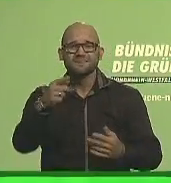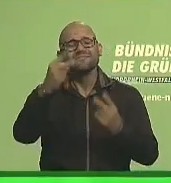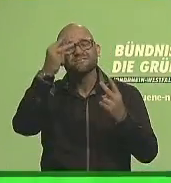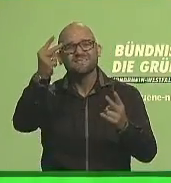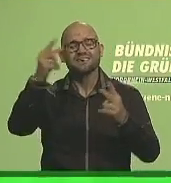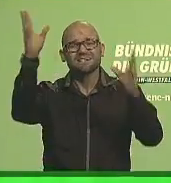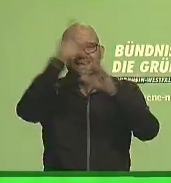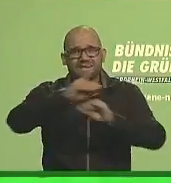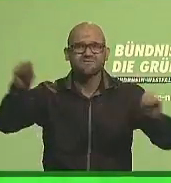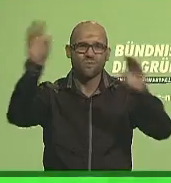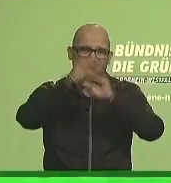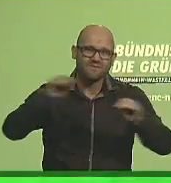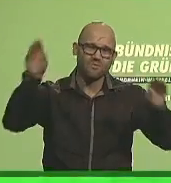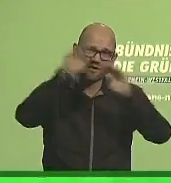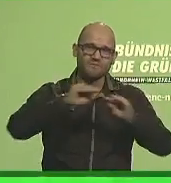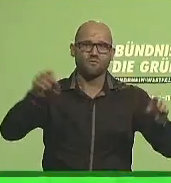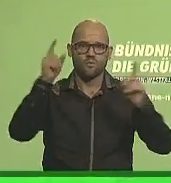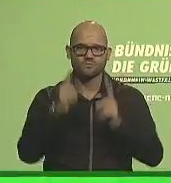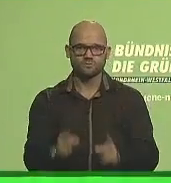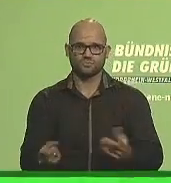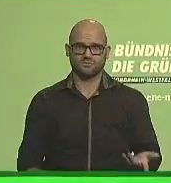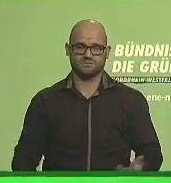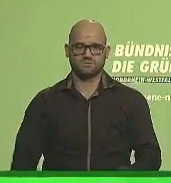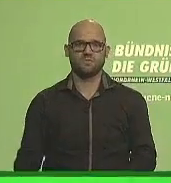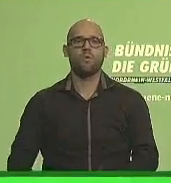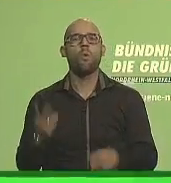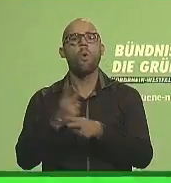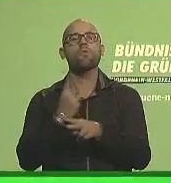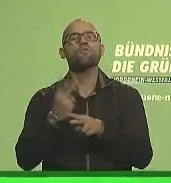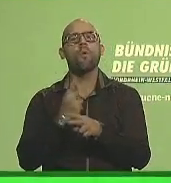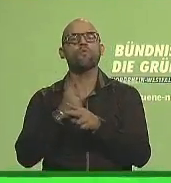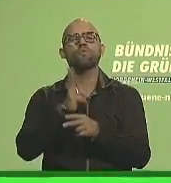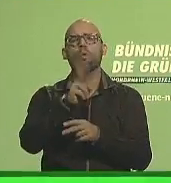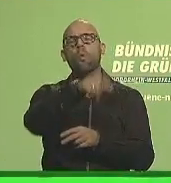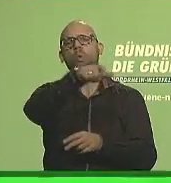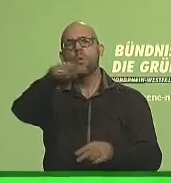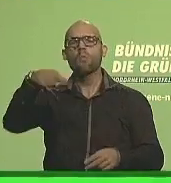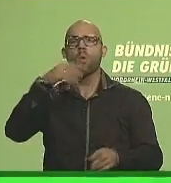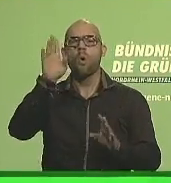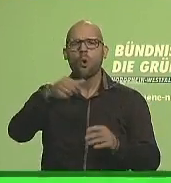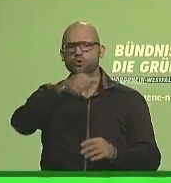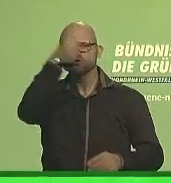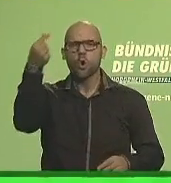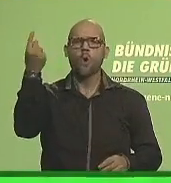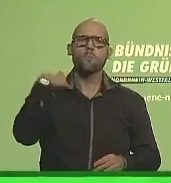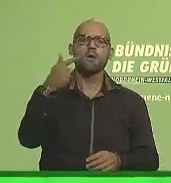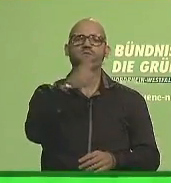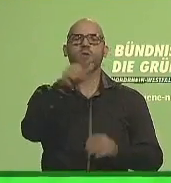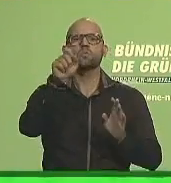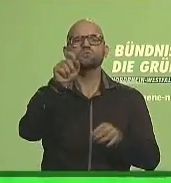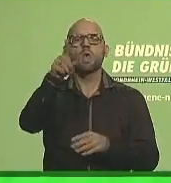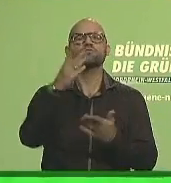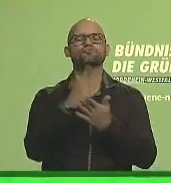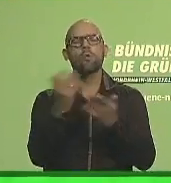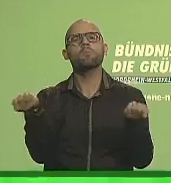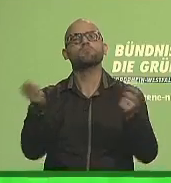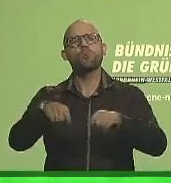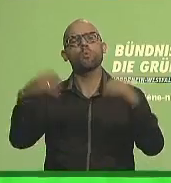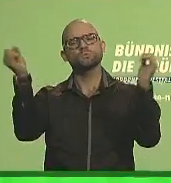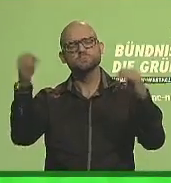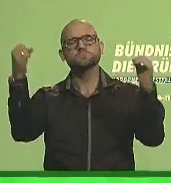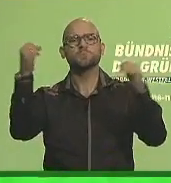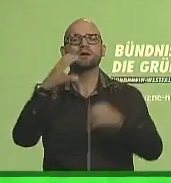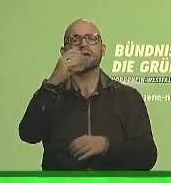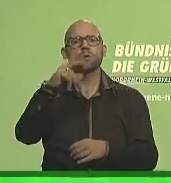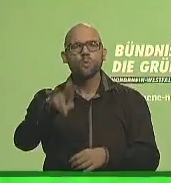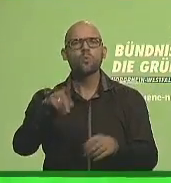häufig genug ist immer noch der Eindruck da, man hat doch im Sommer 2011 einen Beschluss gefasst und auch CDU und FDP sind doch